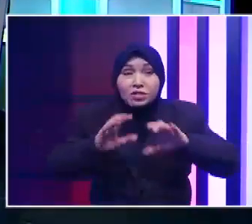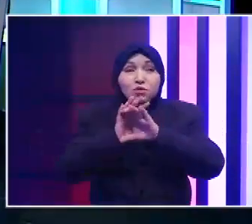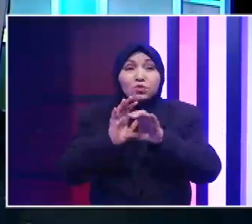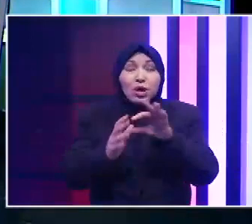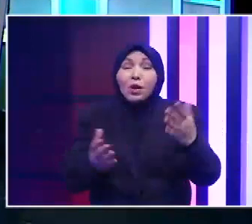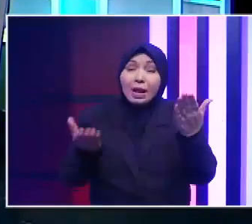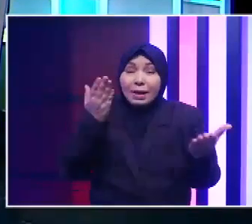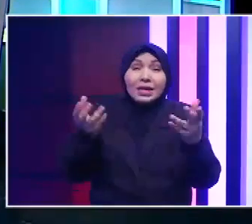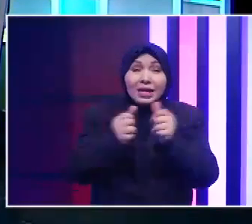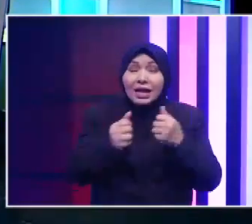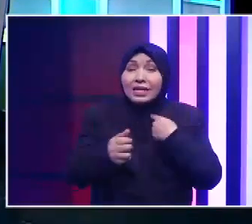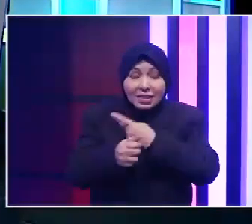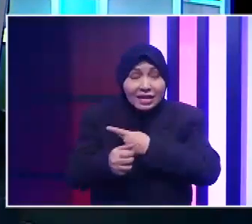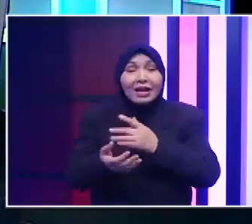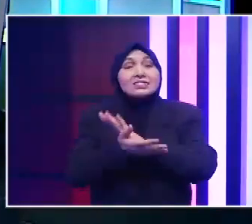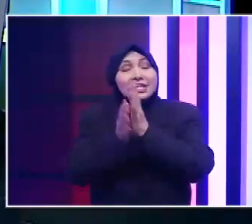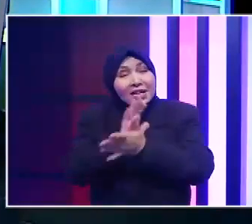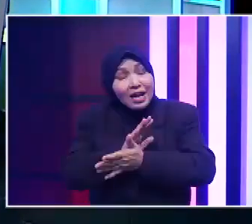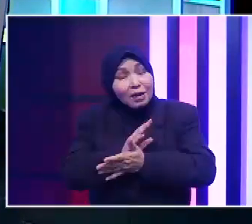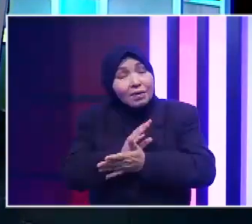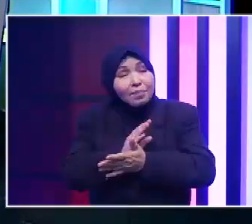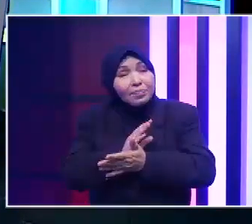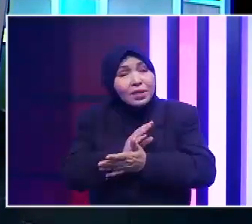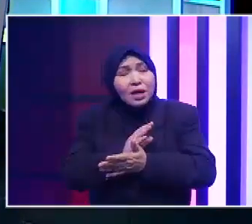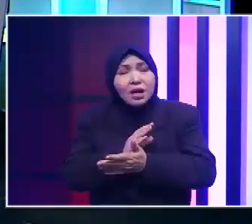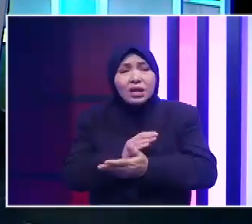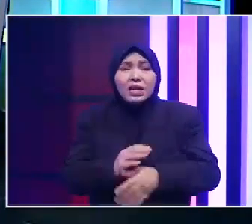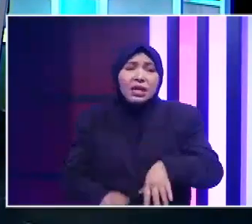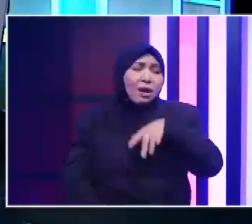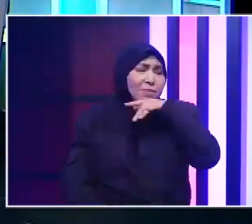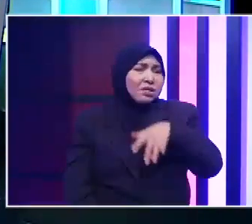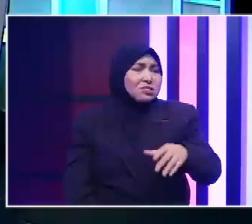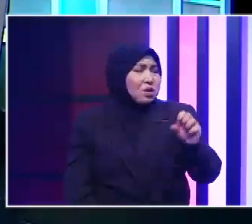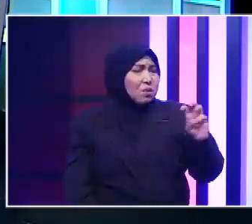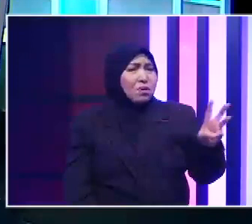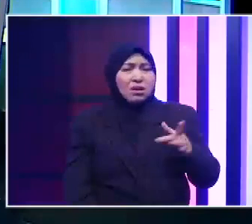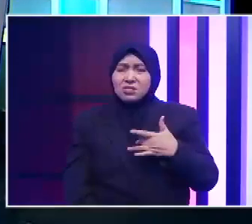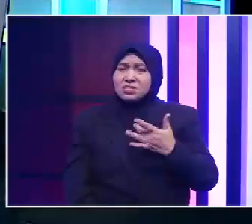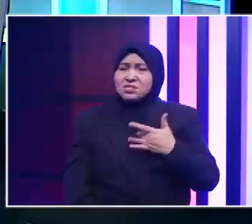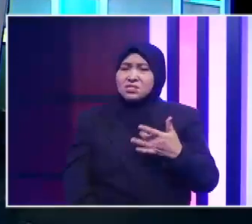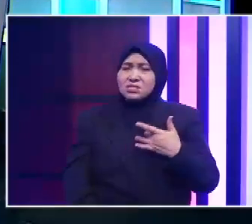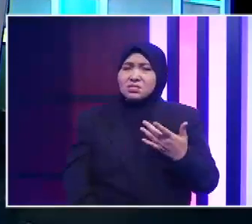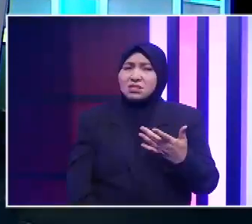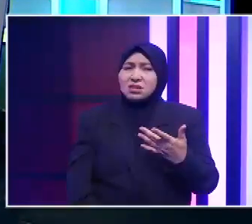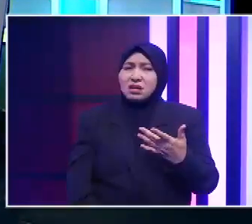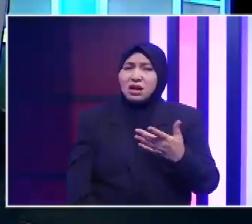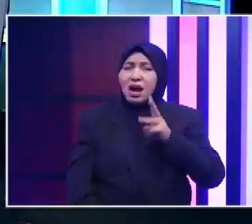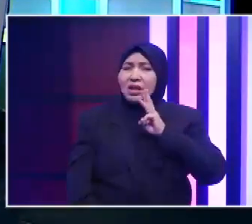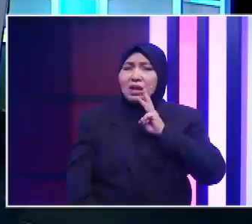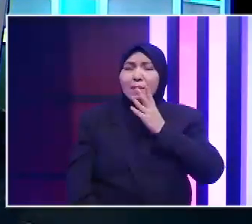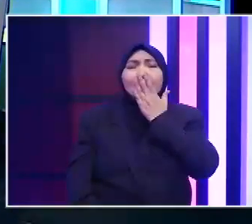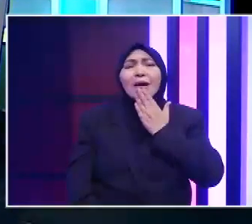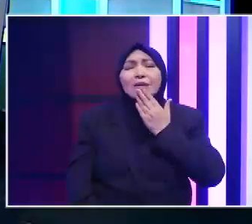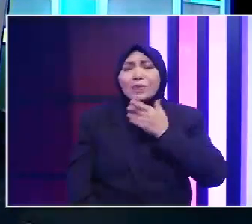kalau kalau nak bandingkan dengan City layu sebelum kemudian nabi salam merasakan bahwa air